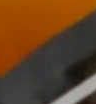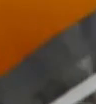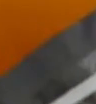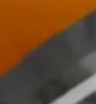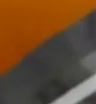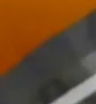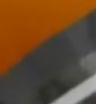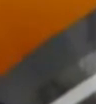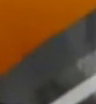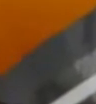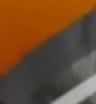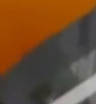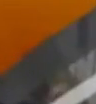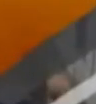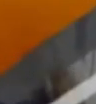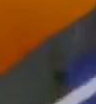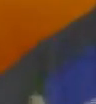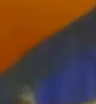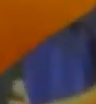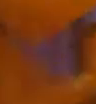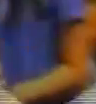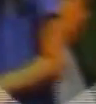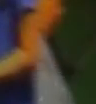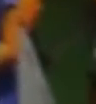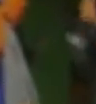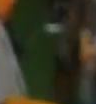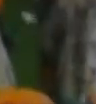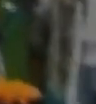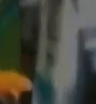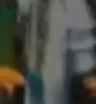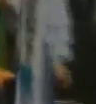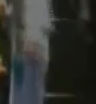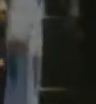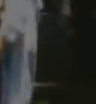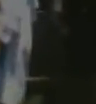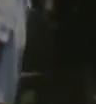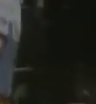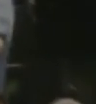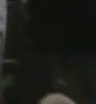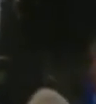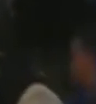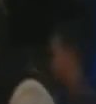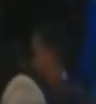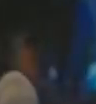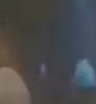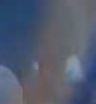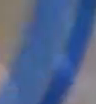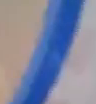Tahun ini Ngayog Jazz menyapa masyarakat Yogyakarta dengan mengusung tema Wani Ngejazz Luhur